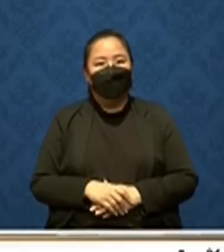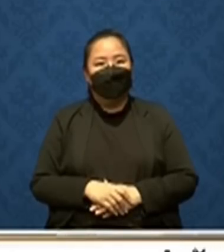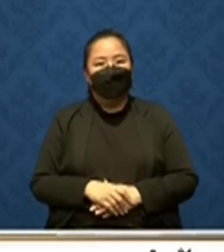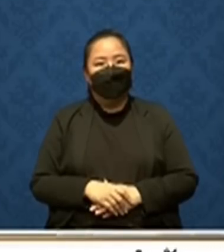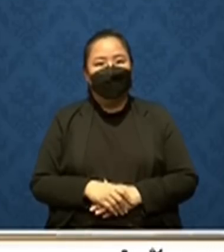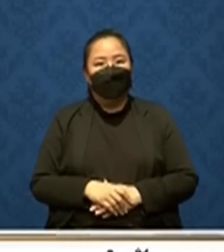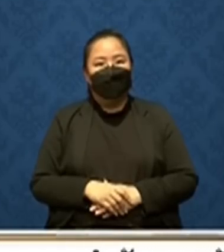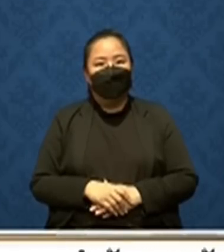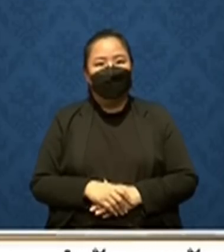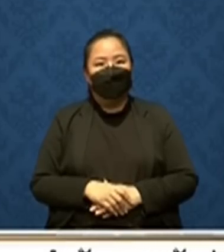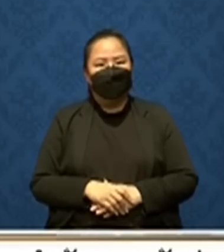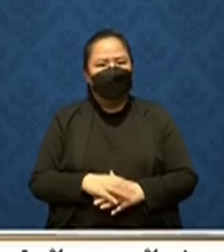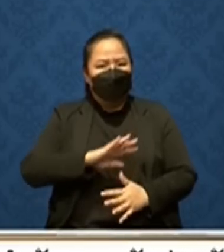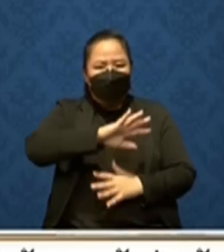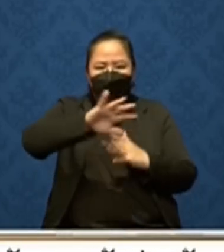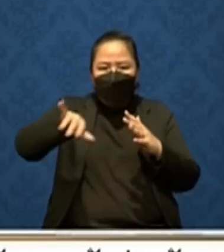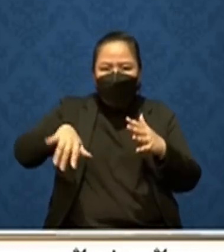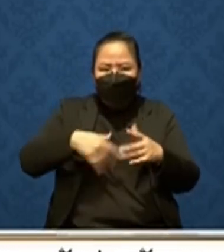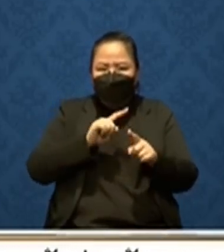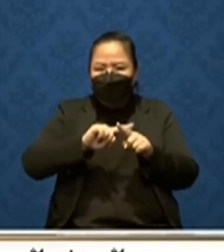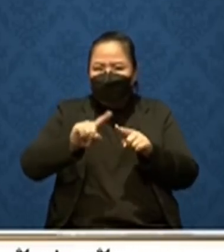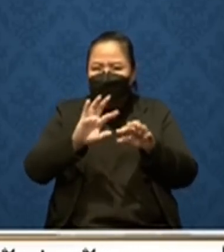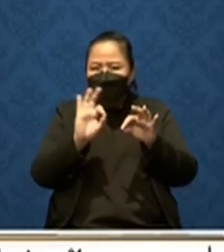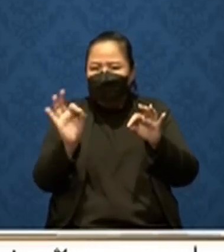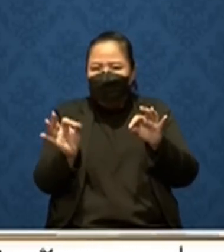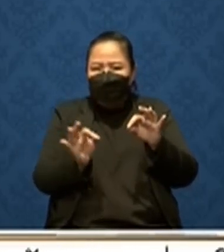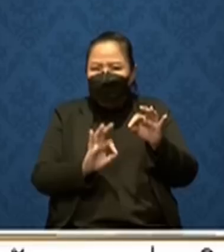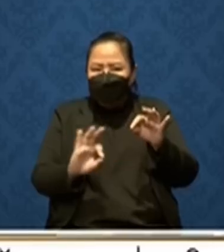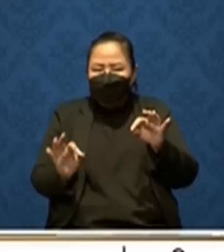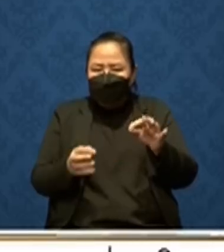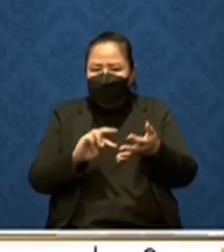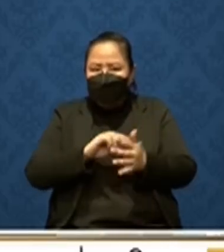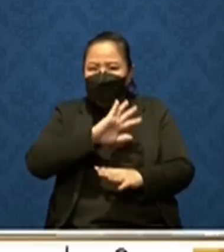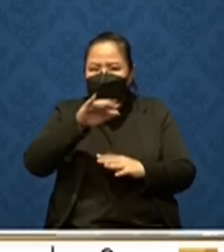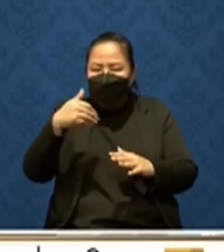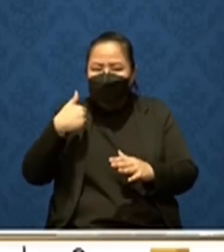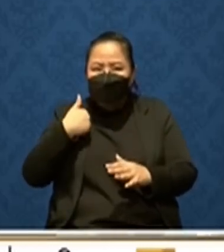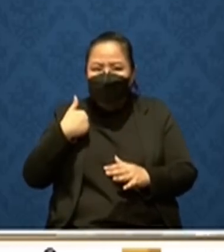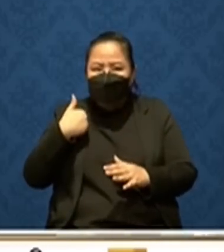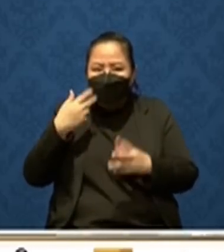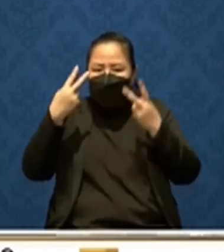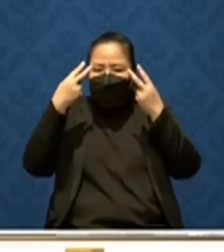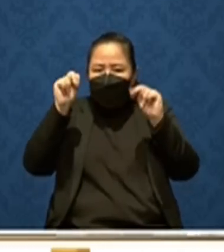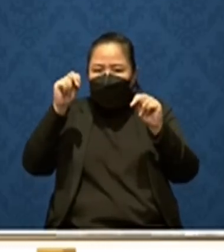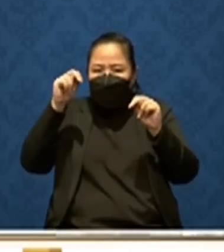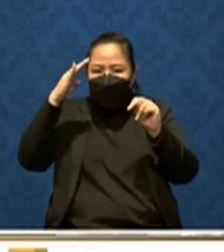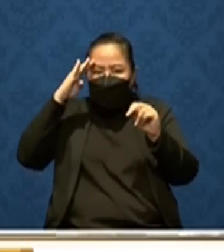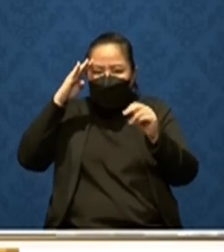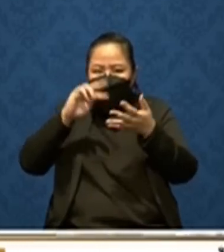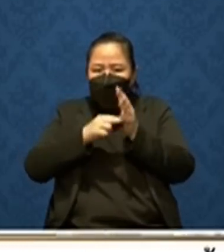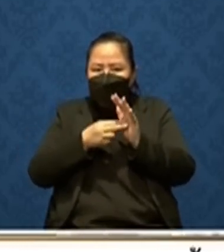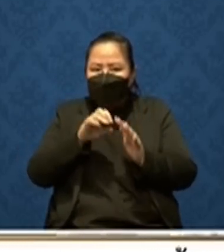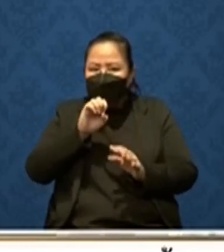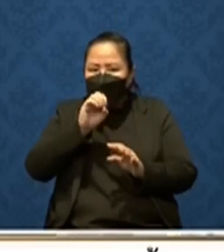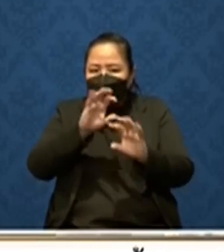แถวรายการเหตุการณ์หลายเรื่องหลายๆนะครับที่บ่งชี้บ่งว่าพลเอกประยุทธ์จันทร์โอชาเป็นผู้ที่ขาด